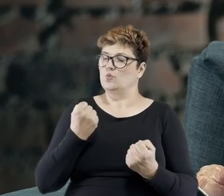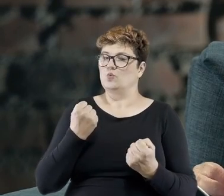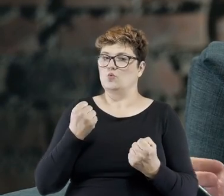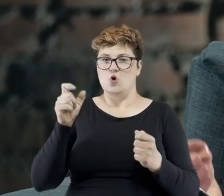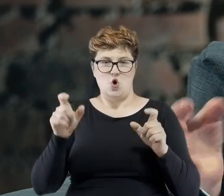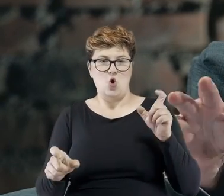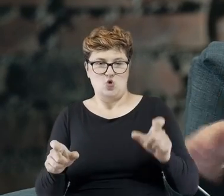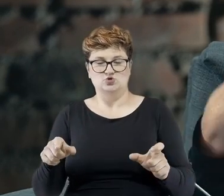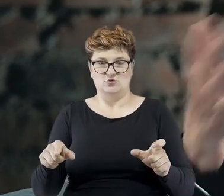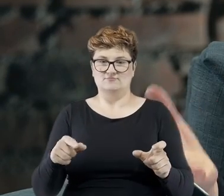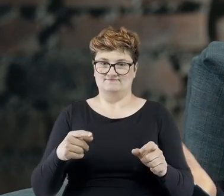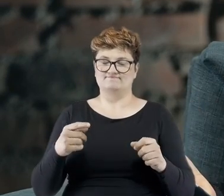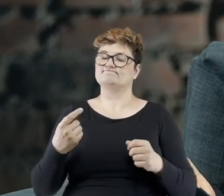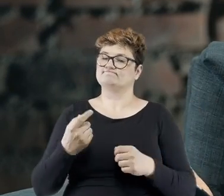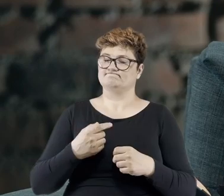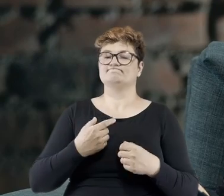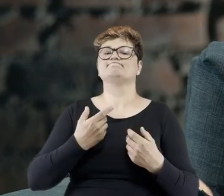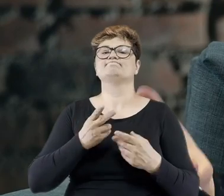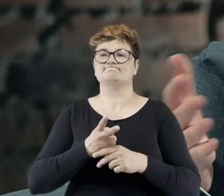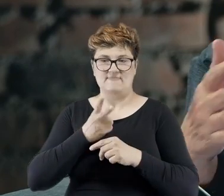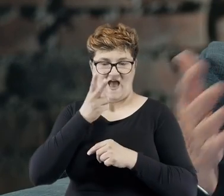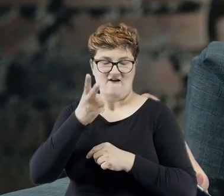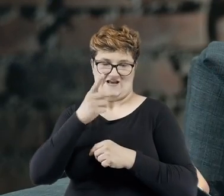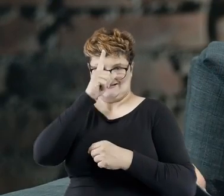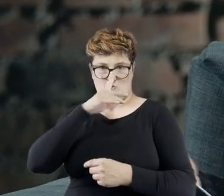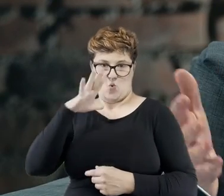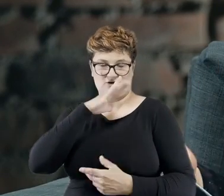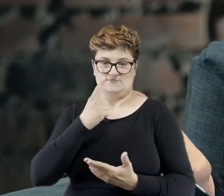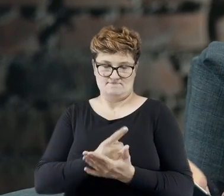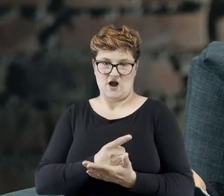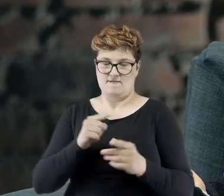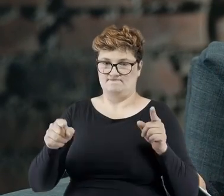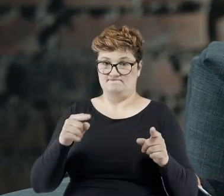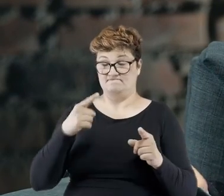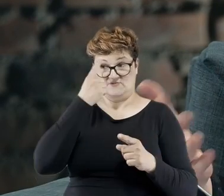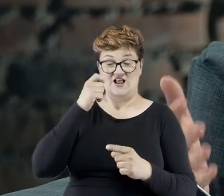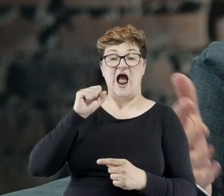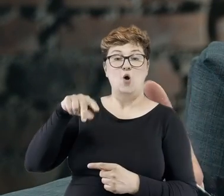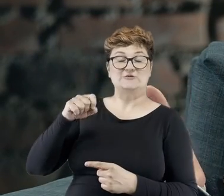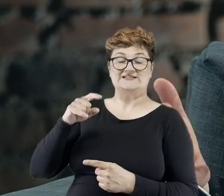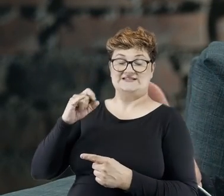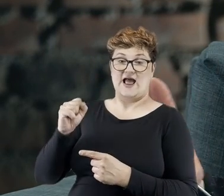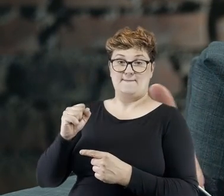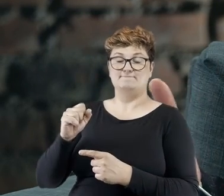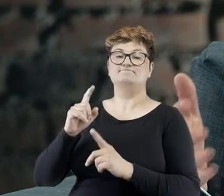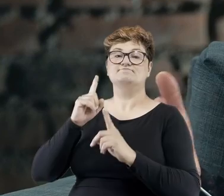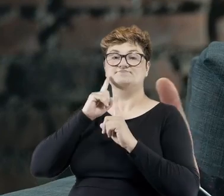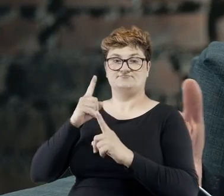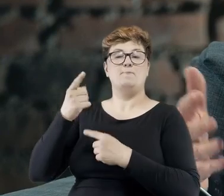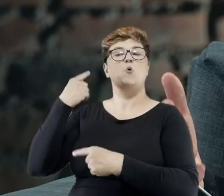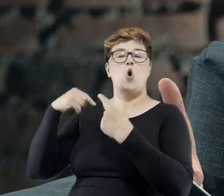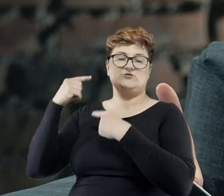osobami, który był z awansu społecznego. Ja tak podejrzewam, że sądząc po nazwisku, że Augustyńska sama była